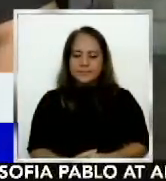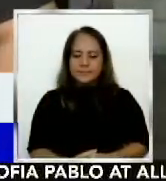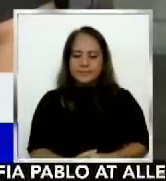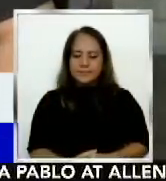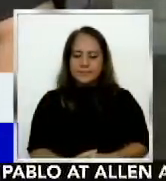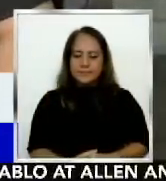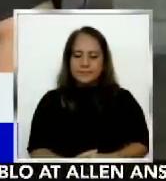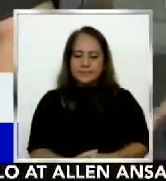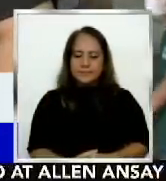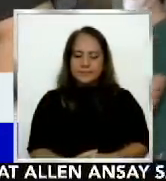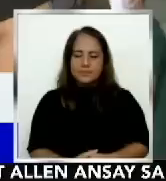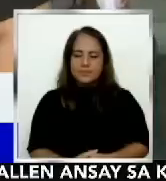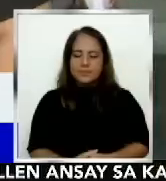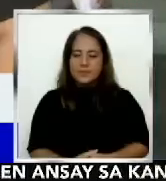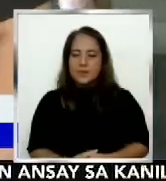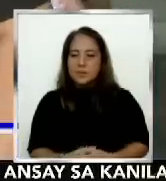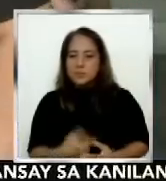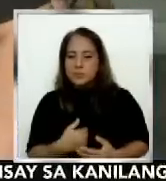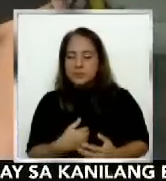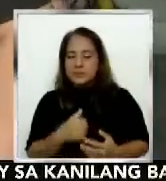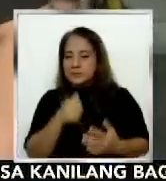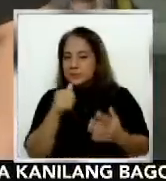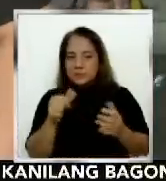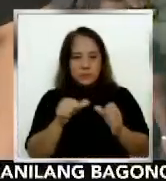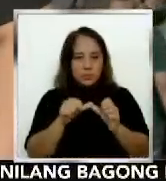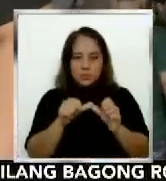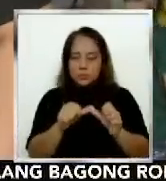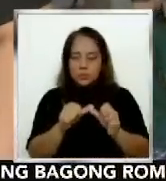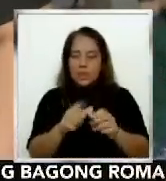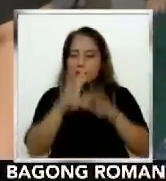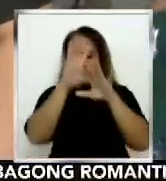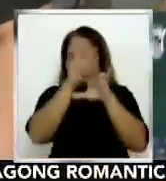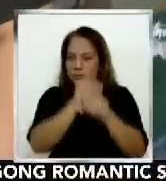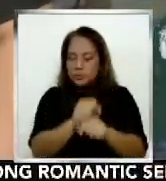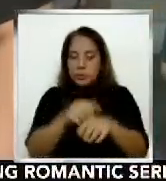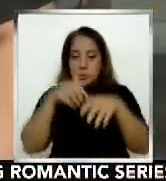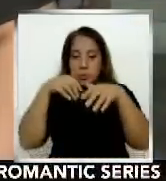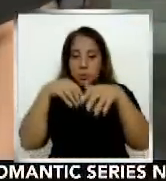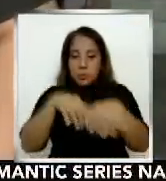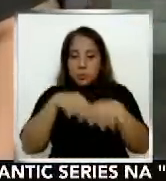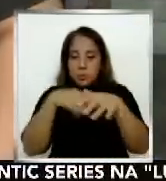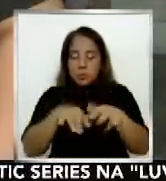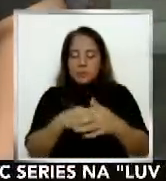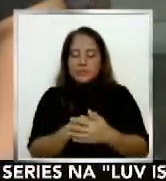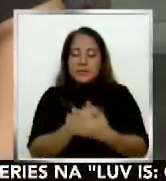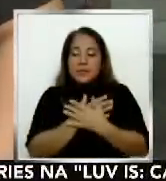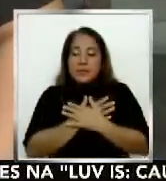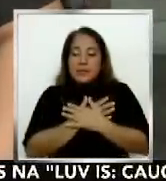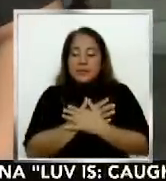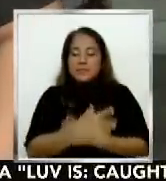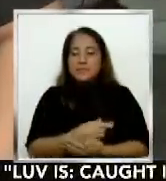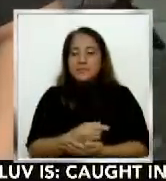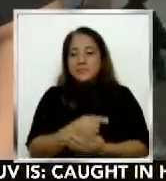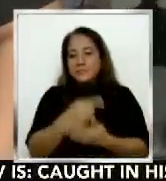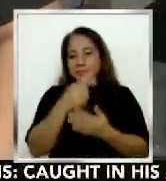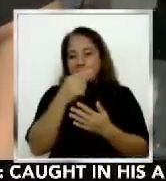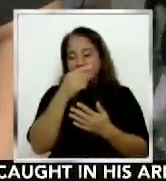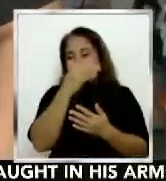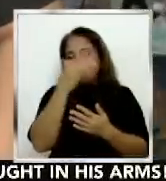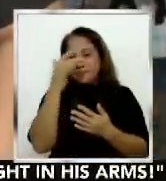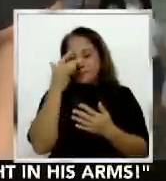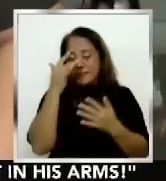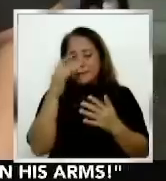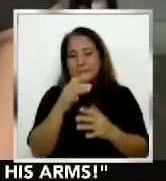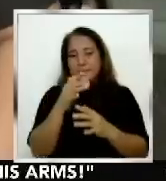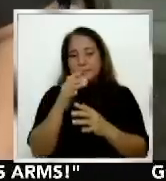Atom, hindi man matutuloy pa rin ang tradisyonal na prosesyon para sa mahal na poong itim na Nazareno sa January 9, 2023.